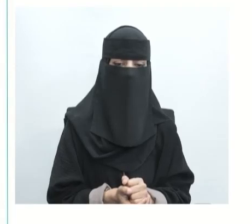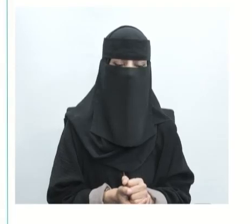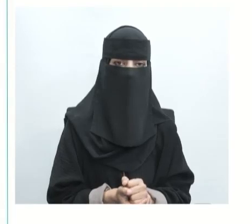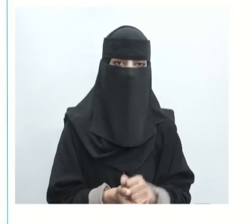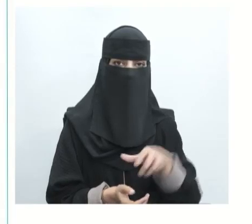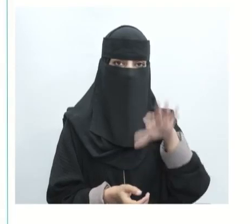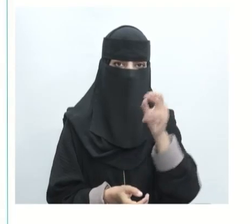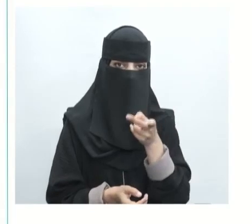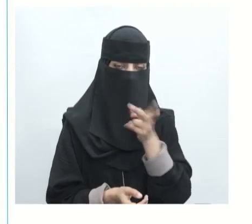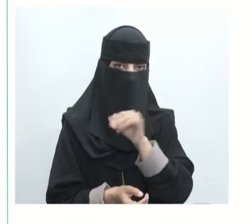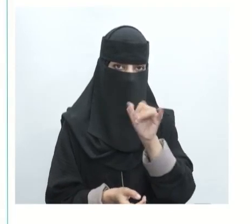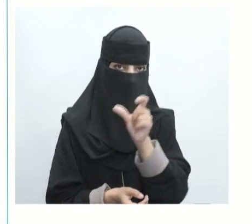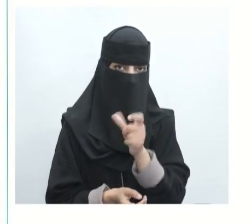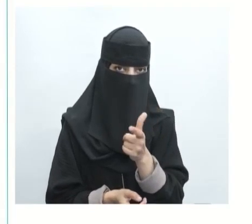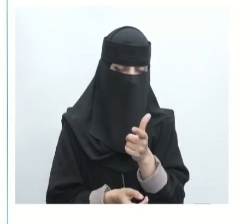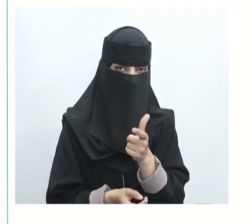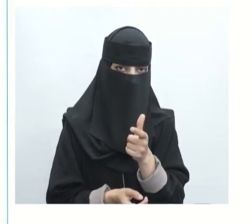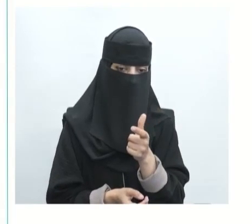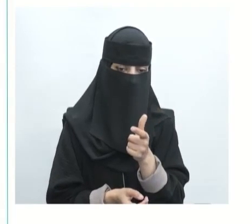المستثنى من؟